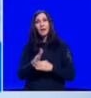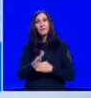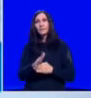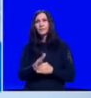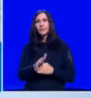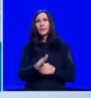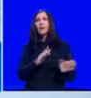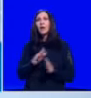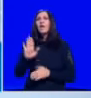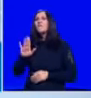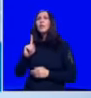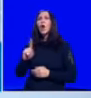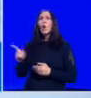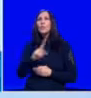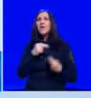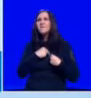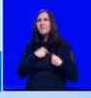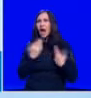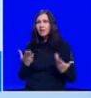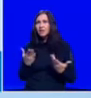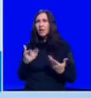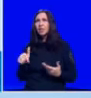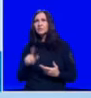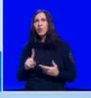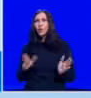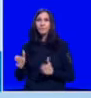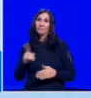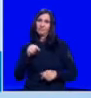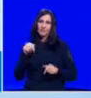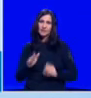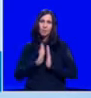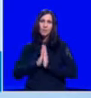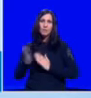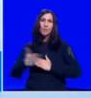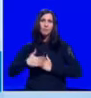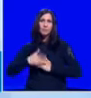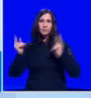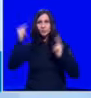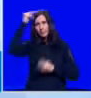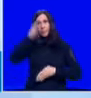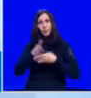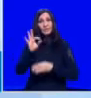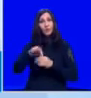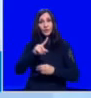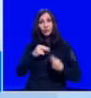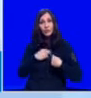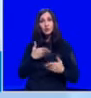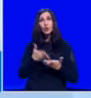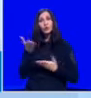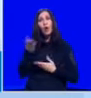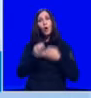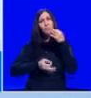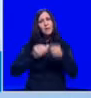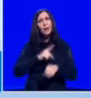помолихме ППДБ. Главчев ли или в някой конкретен министър? Днес помолихме ППДБ да подкрепят вота на недоверие, защото те обясняваха в продължение